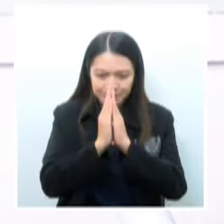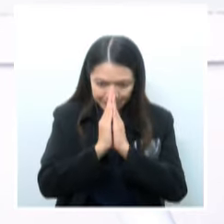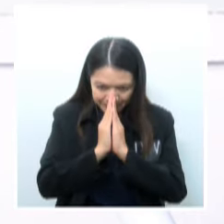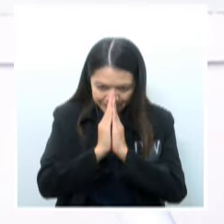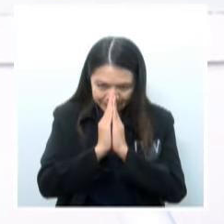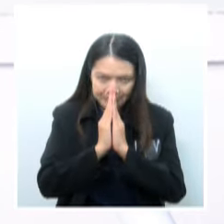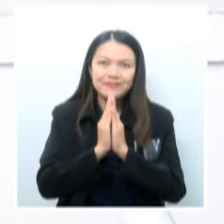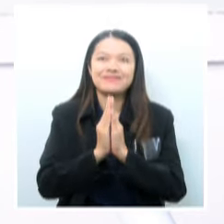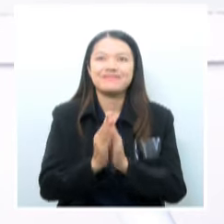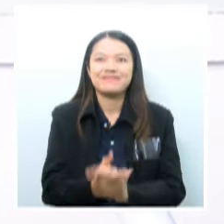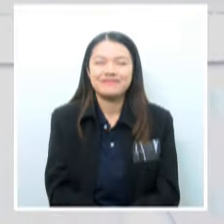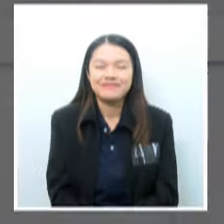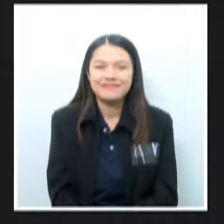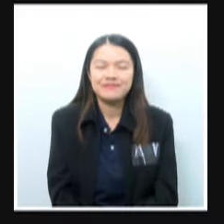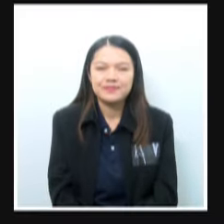ะ